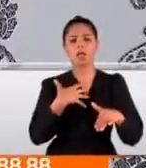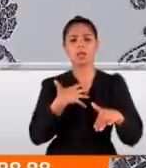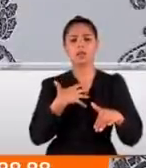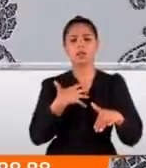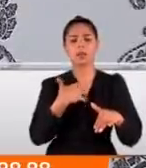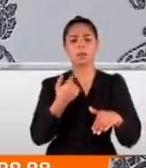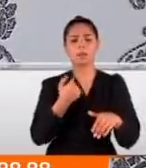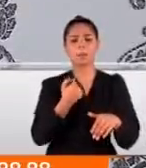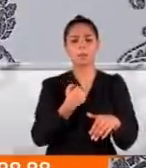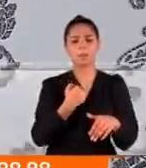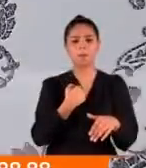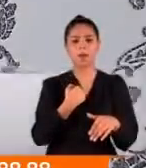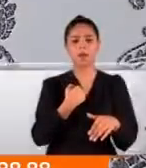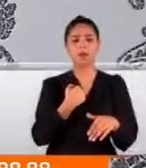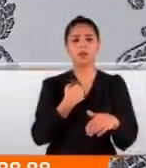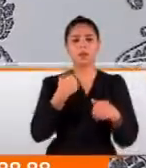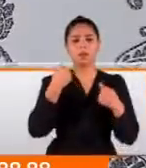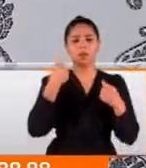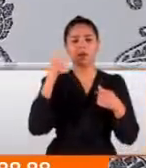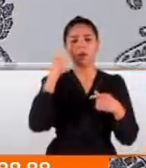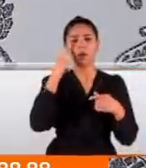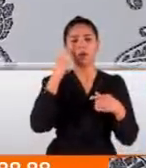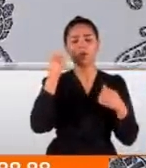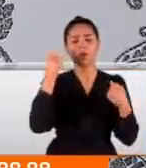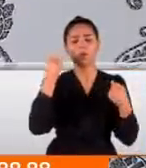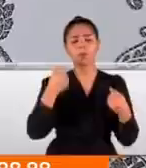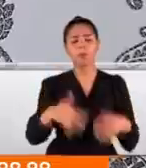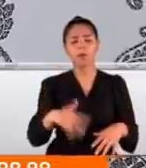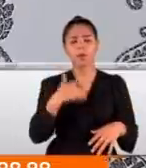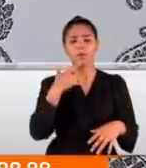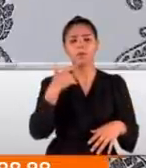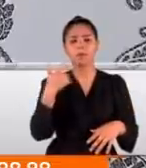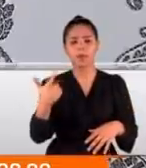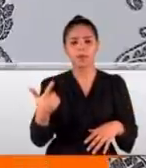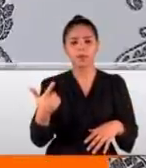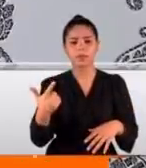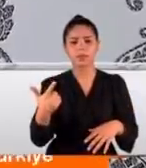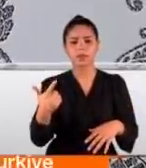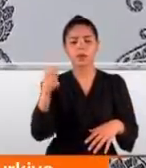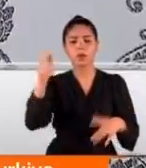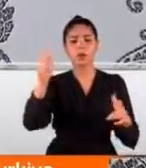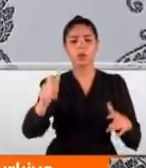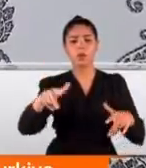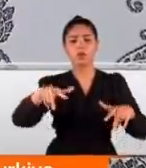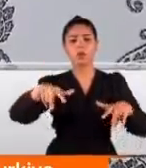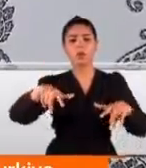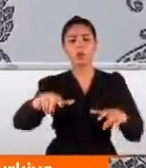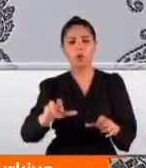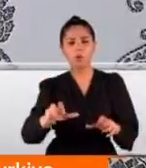sakin sakin. Anne gözlerime bir şey oldu dedi. Hemen orada oturak